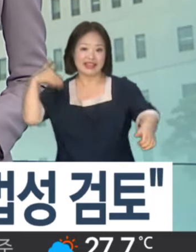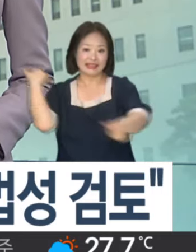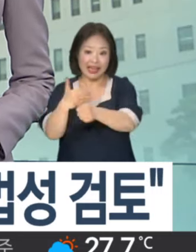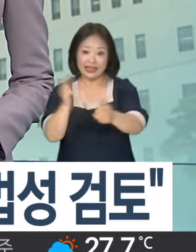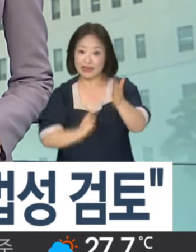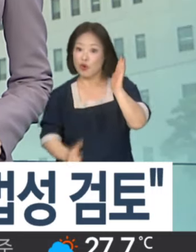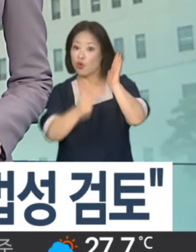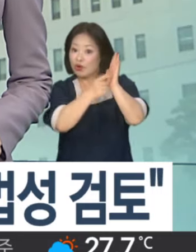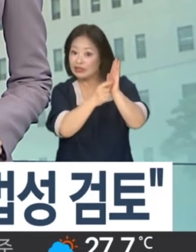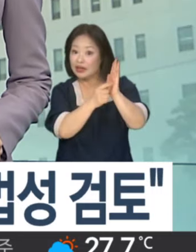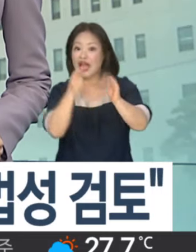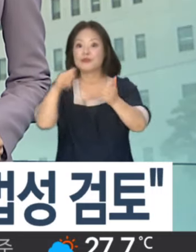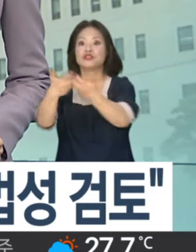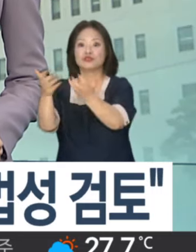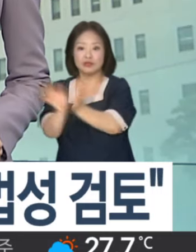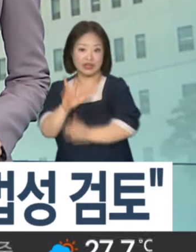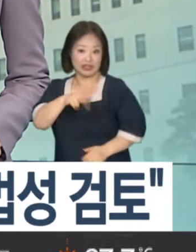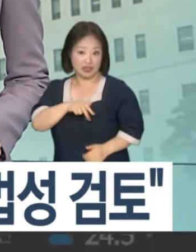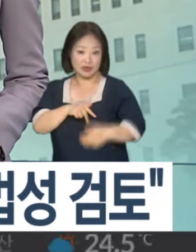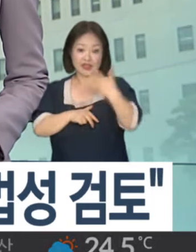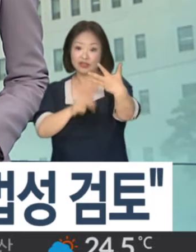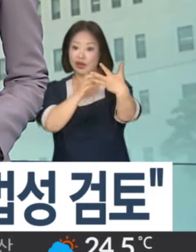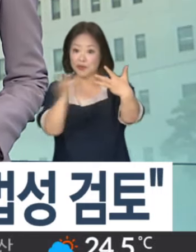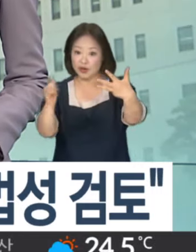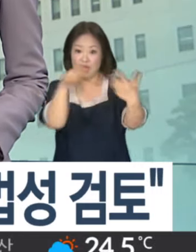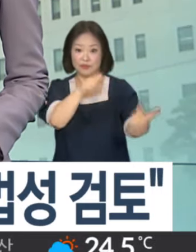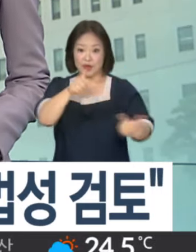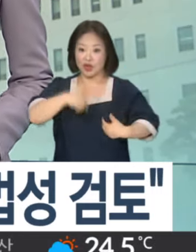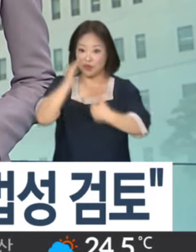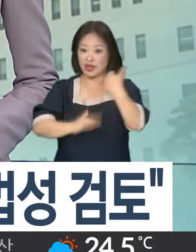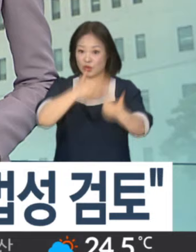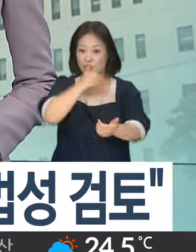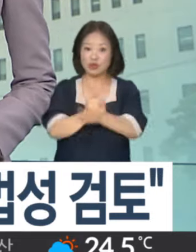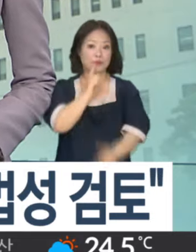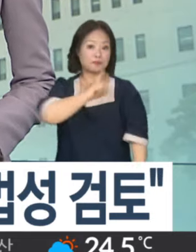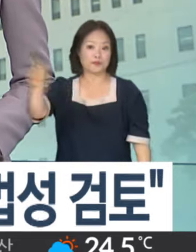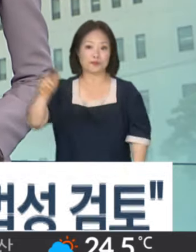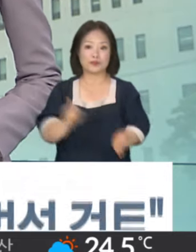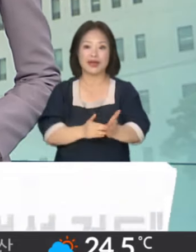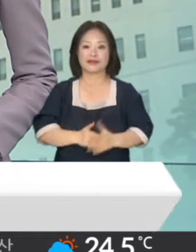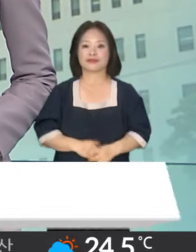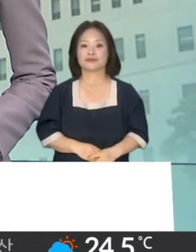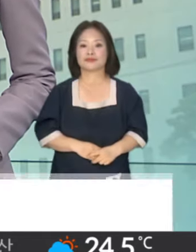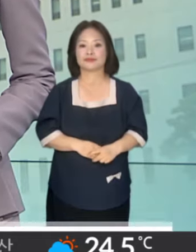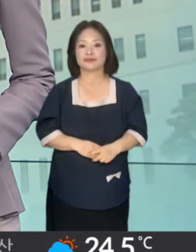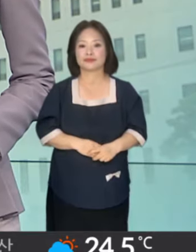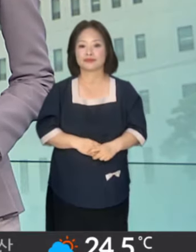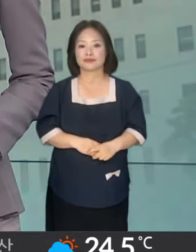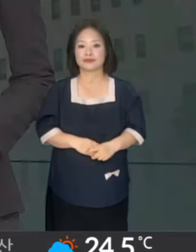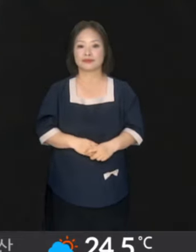오른 검사는 민주당 의원 등 여덟 명을 명예 훼손 혐의로 고소했습니다 이체영